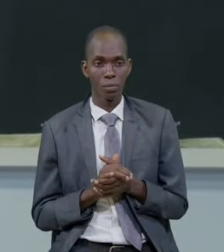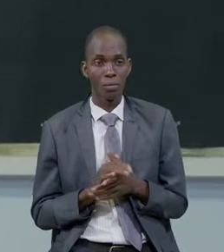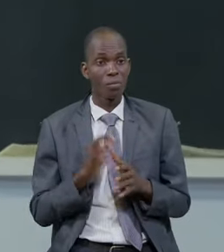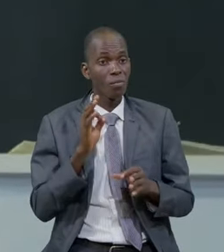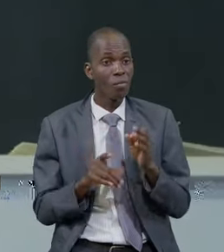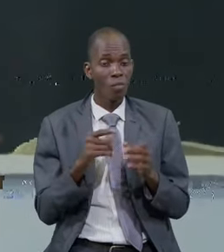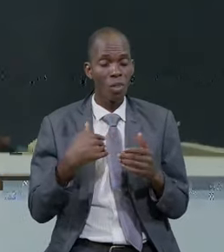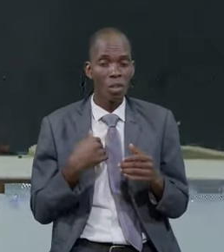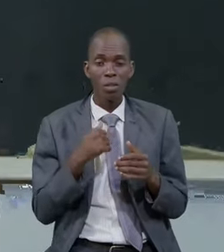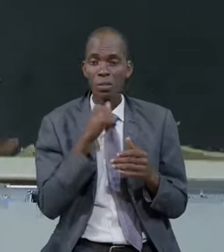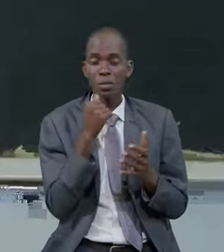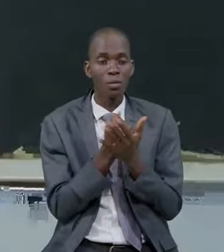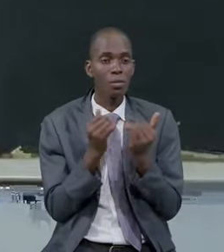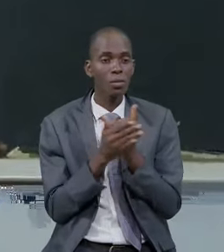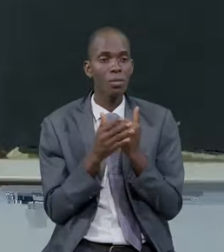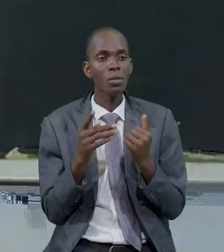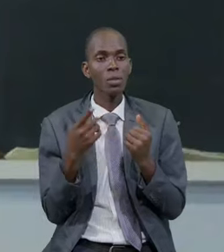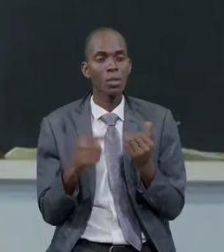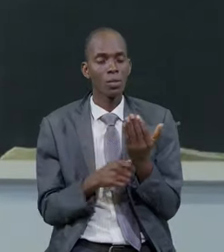la chair, tu n'es pas de Christ.